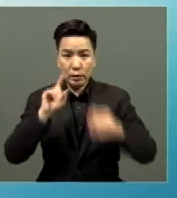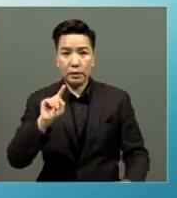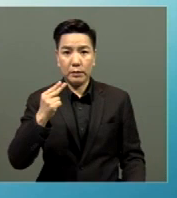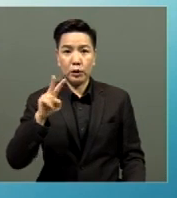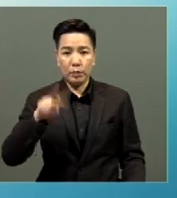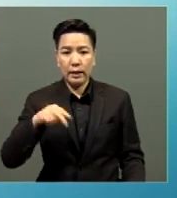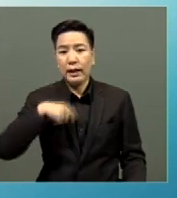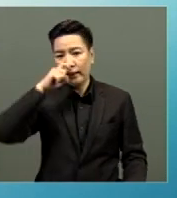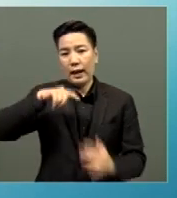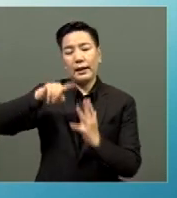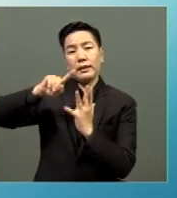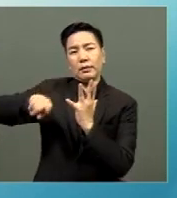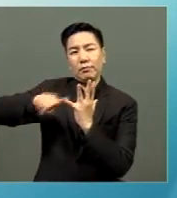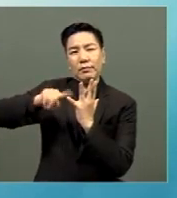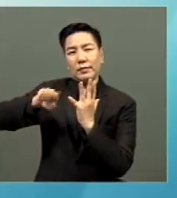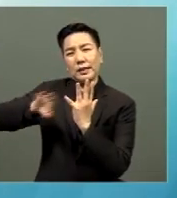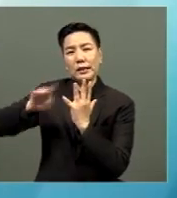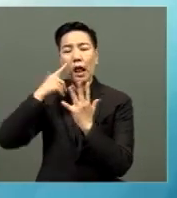200เนี่ยไปอยู่ท้ายตารางแล้วนะครับก็ต้องชื่นชมคนไทยด้วยนะครับก็นำเรียนว่าเมื่อวานนี้มี